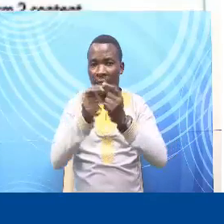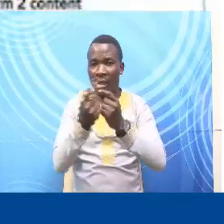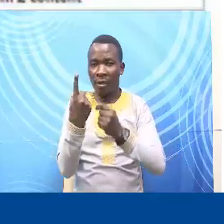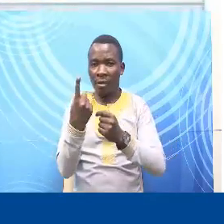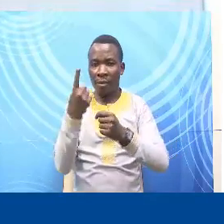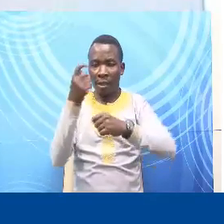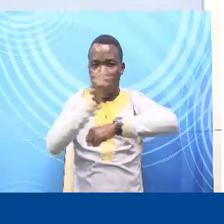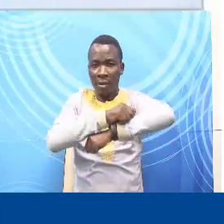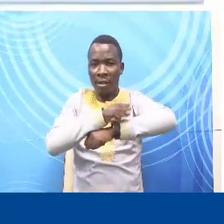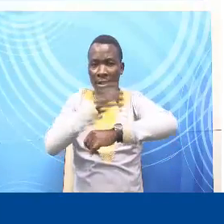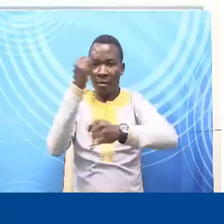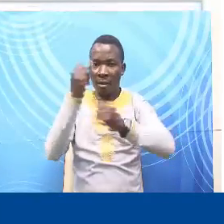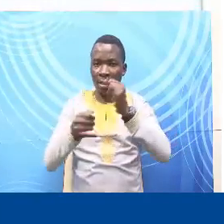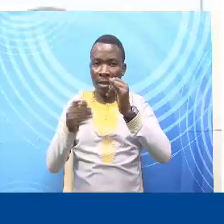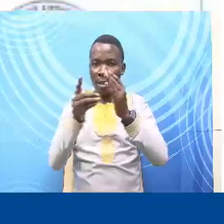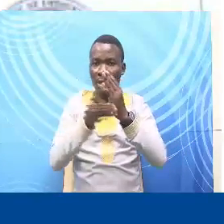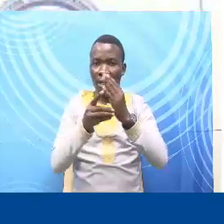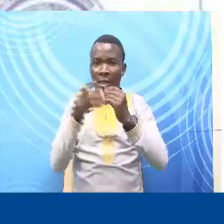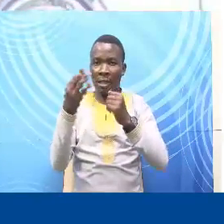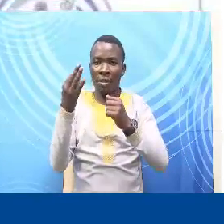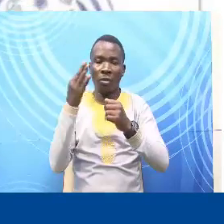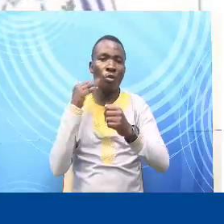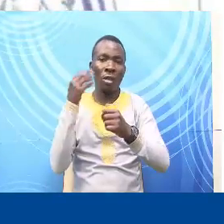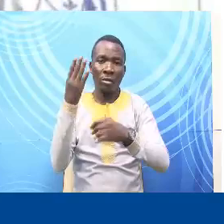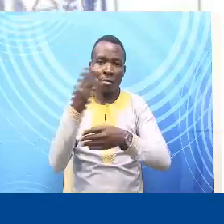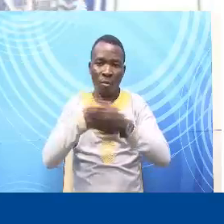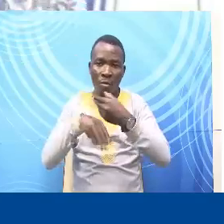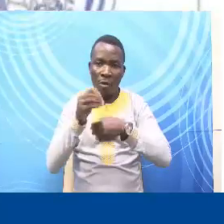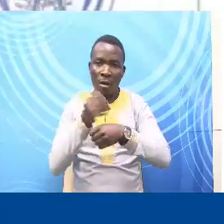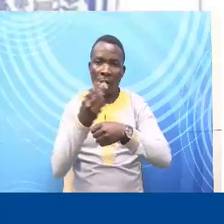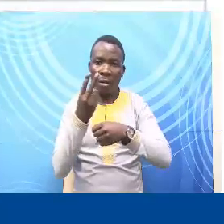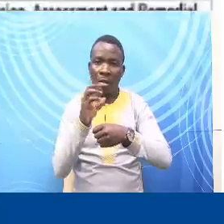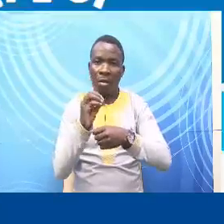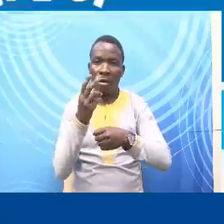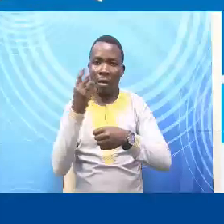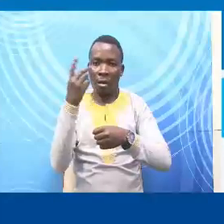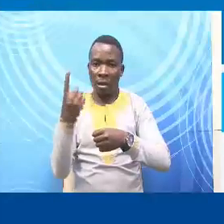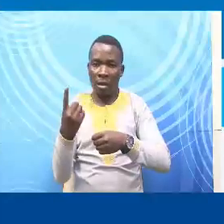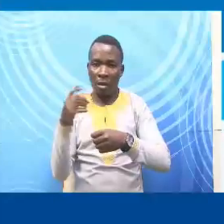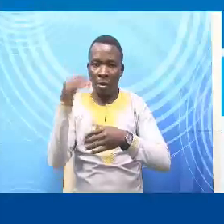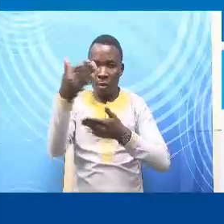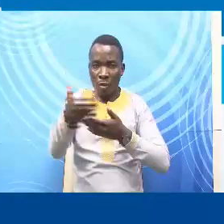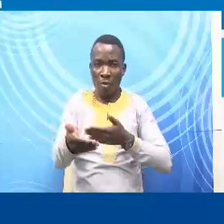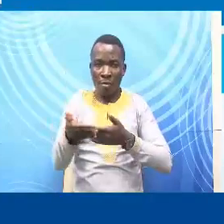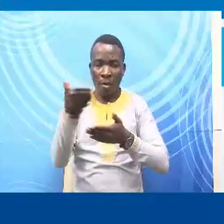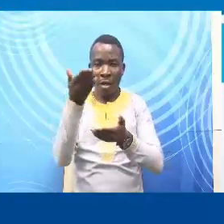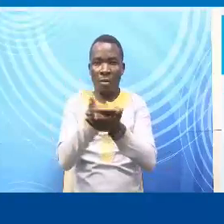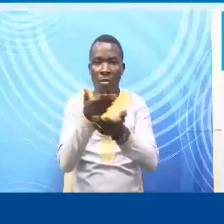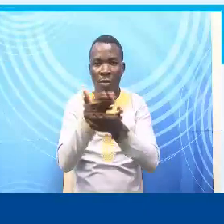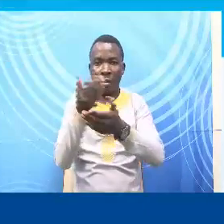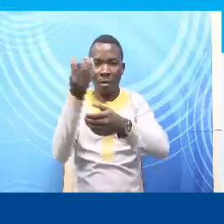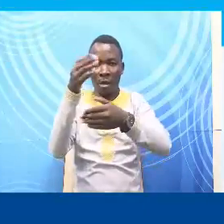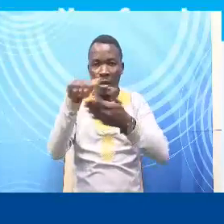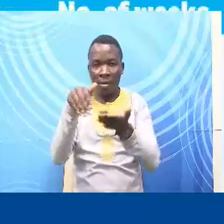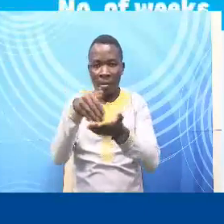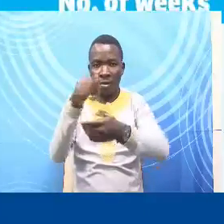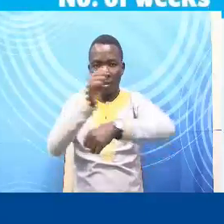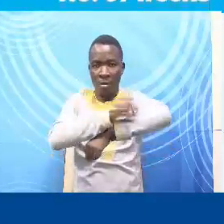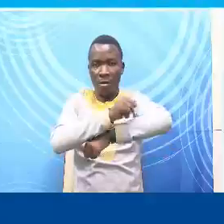abanyeshuri bazakirangiza ku itariki 3 z'ukwa kane 2021 nyuma yo gusaba ibigo by'amashuri